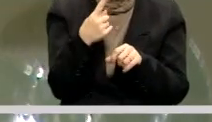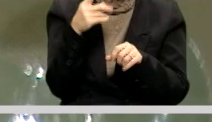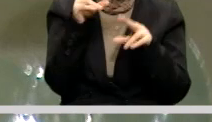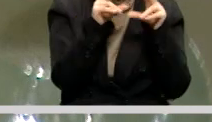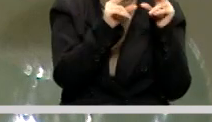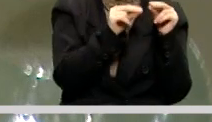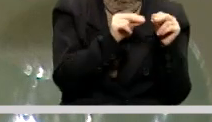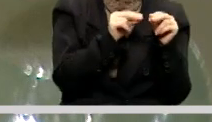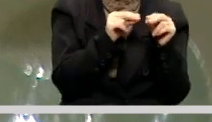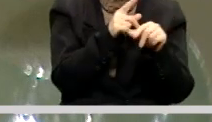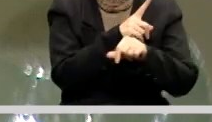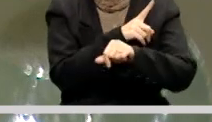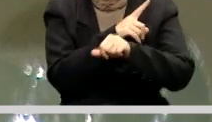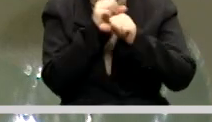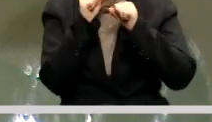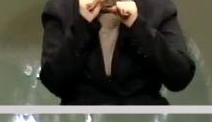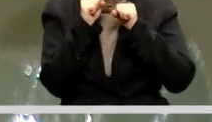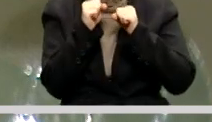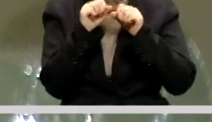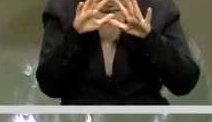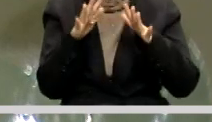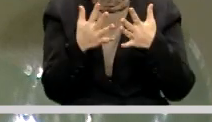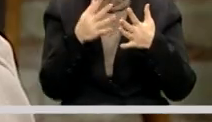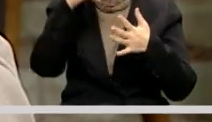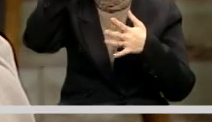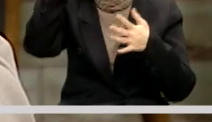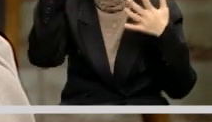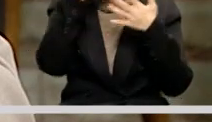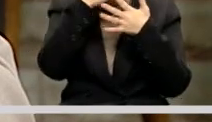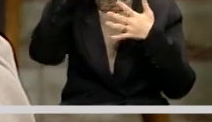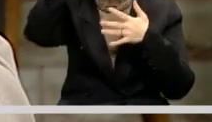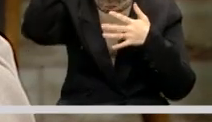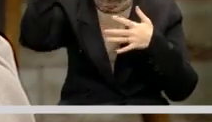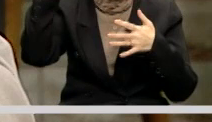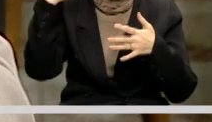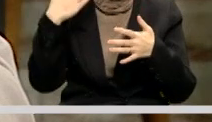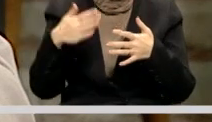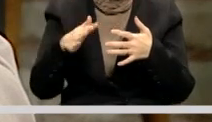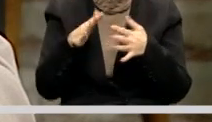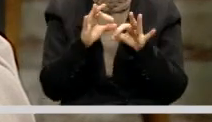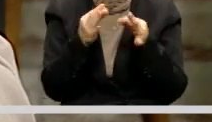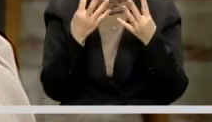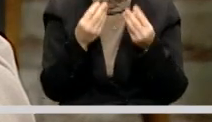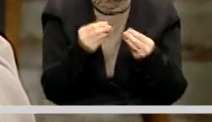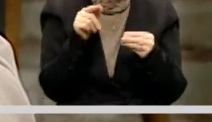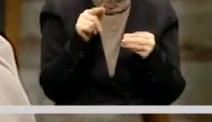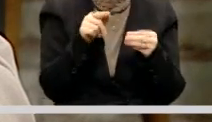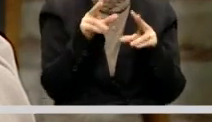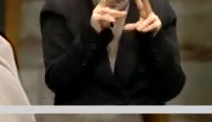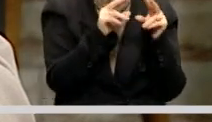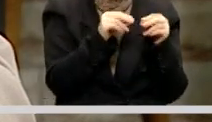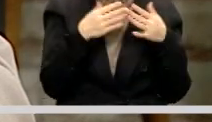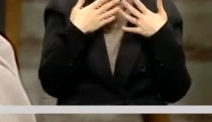gece terlemesinin sebebi nedir? Tedavisi için ne yapılabilir? Gece terlemesi de uyku apnesinin bir belirtisi aslında